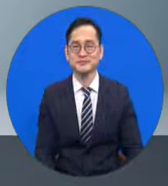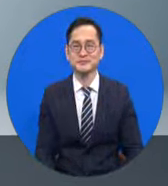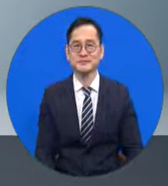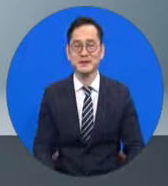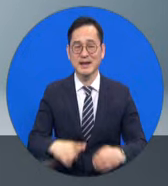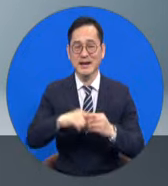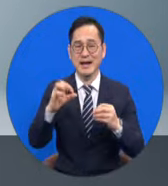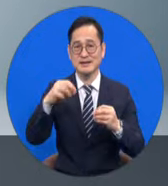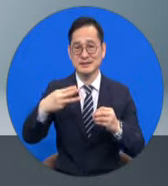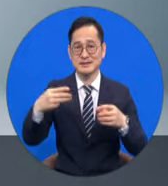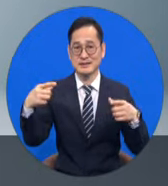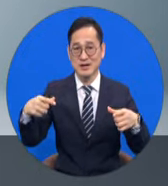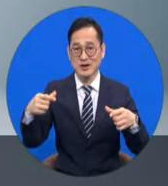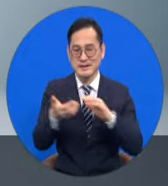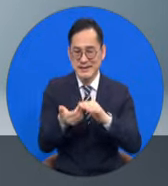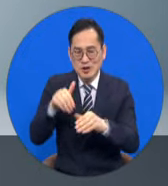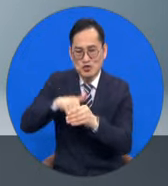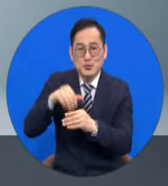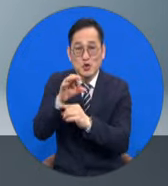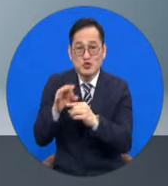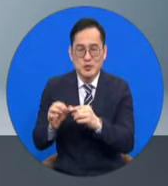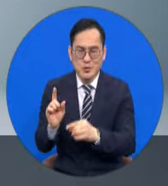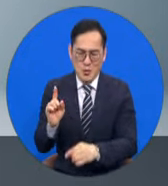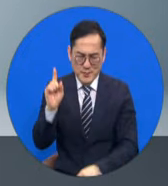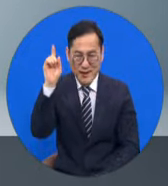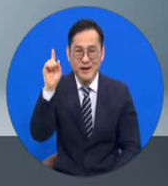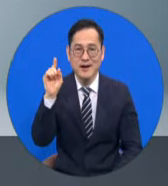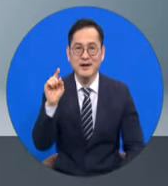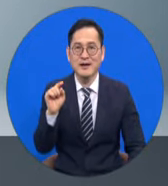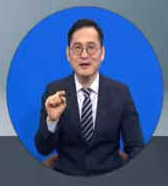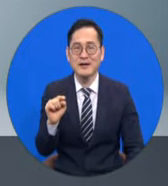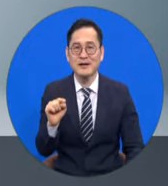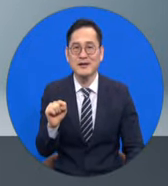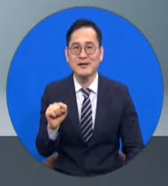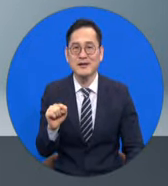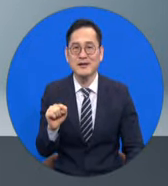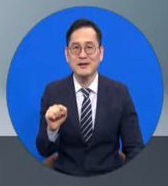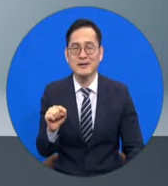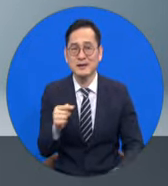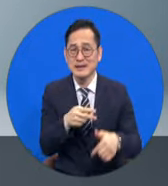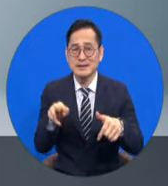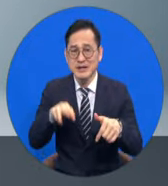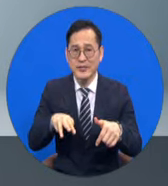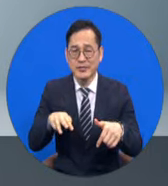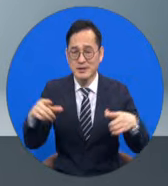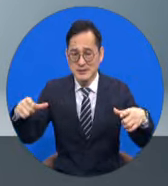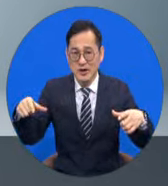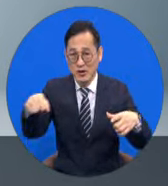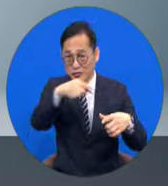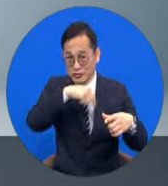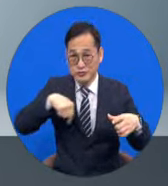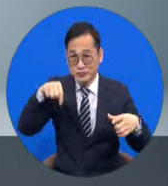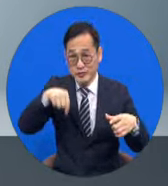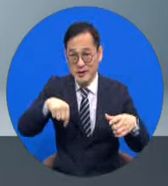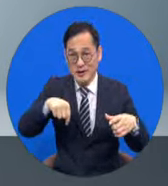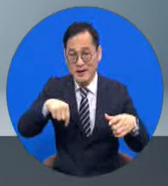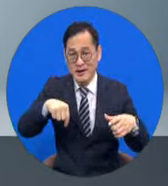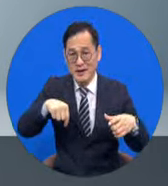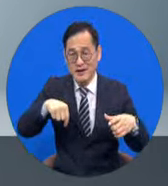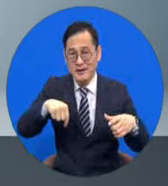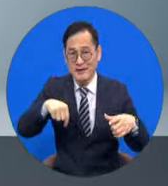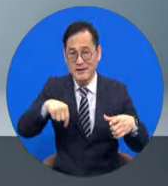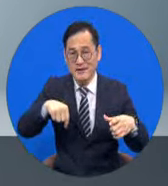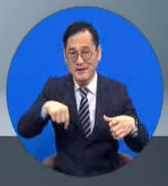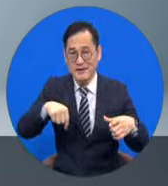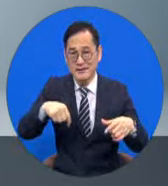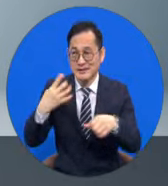계양을의 사전 투표율이 높았어요. 특히나 인천 전 지역 중에서 지난 총선